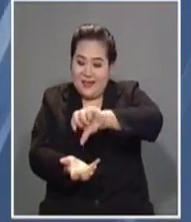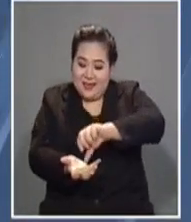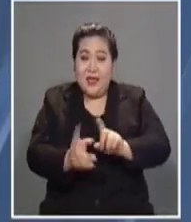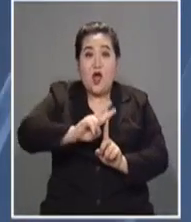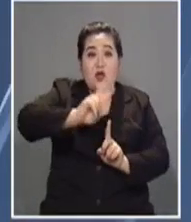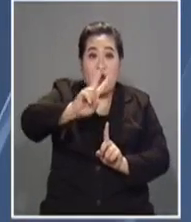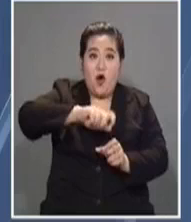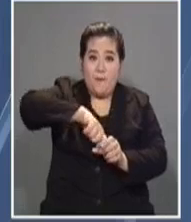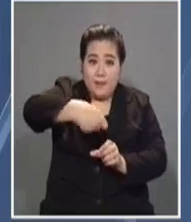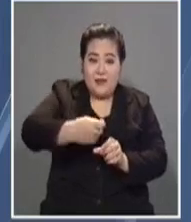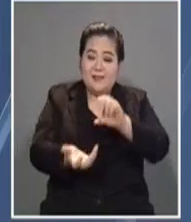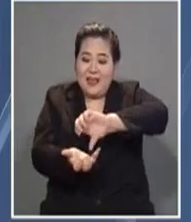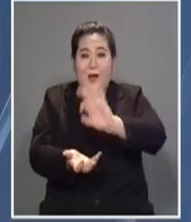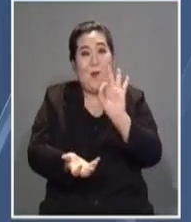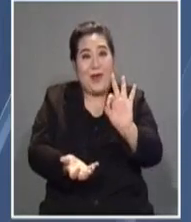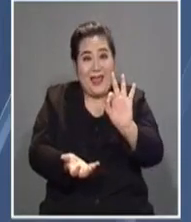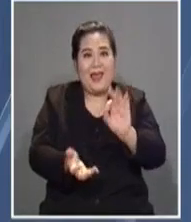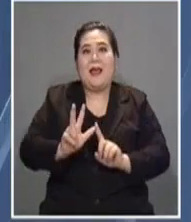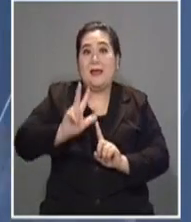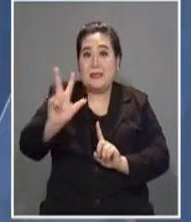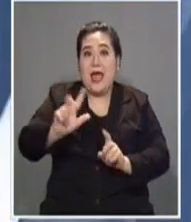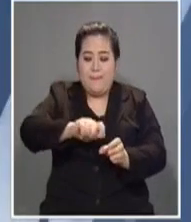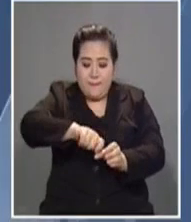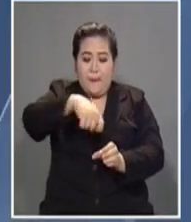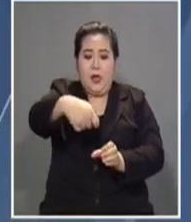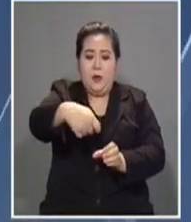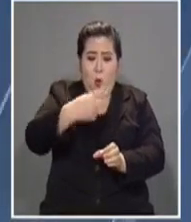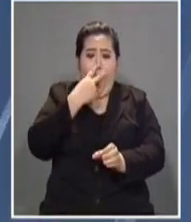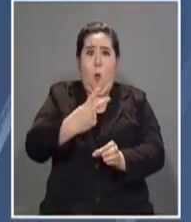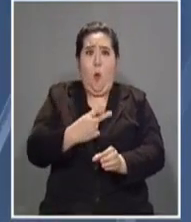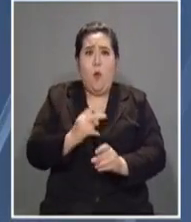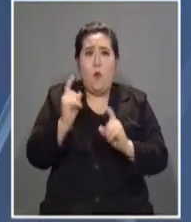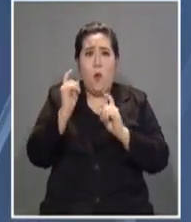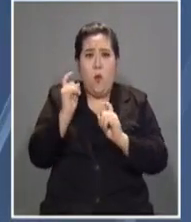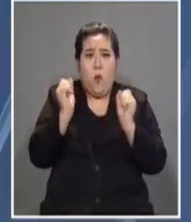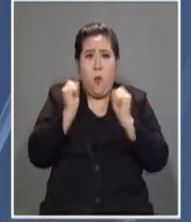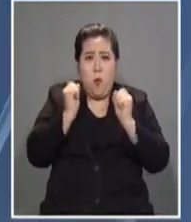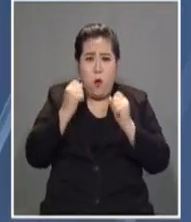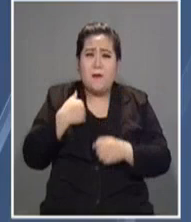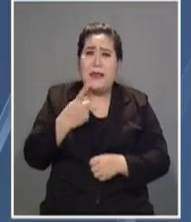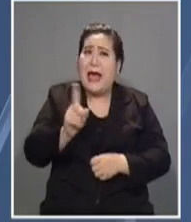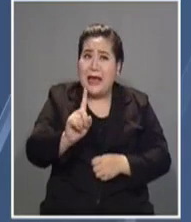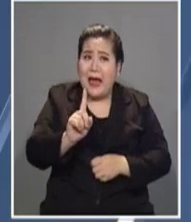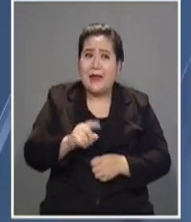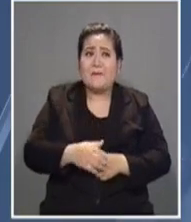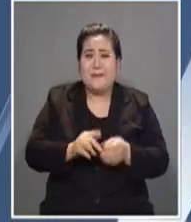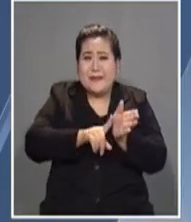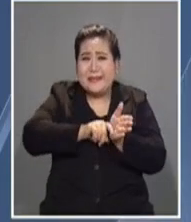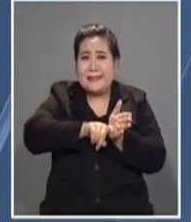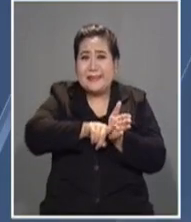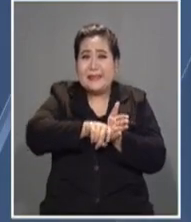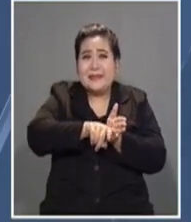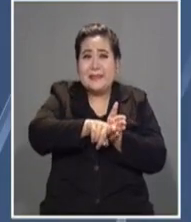ขาเปิดปุ๊บเนี่ยนะคุณรัชนี เ ปรากฏว่าที่ฝาปลากระป๋องเนี่ยนะ ที่เห็นเมื่อสักครู่นี้นะ มันมีตัวกระเดวกระเด